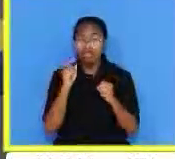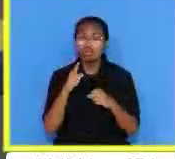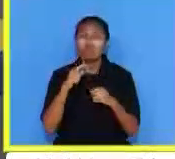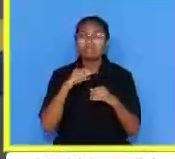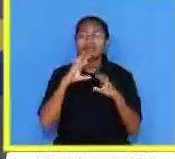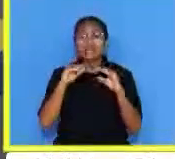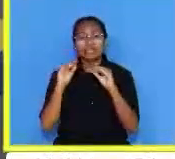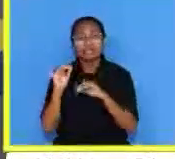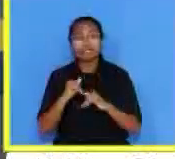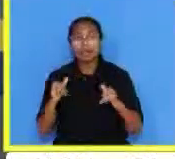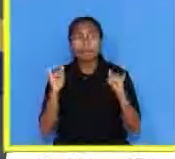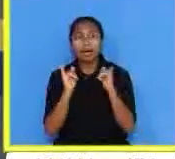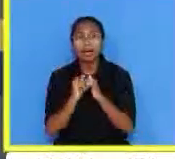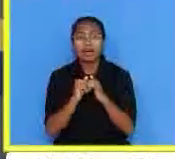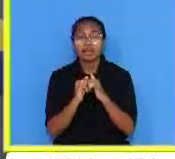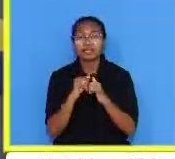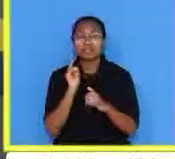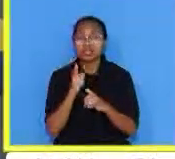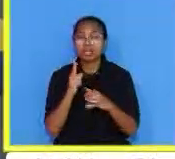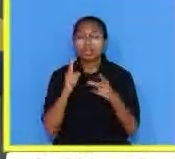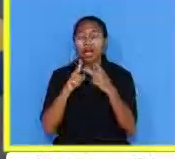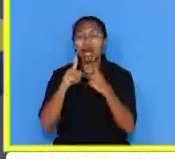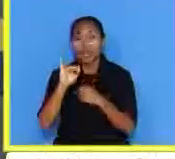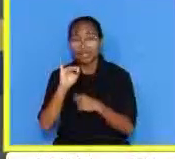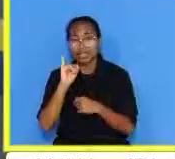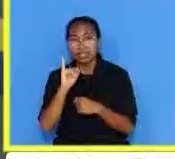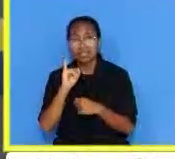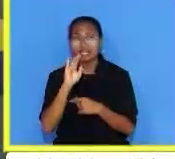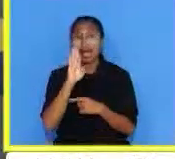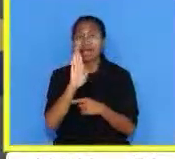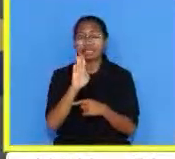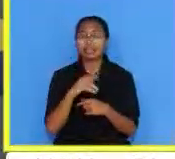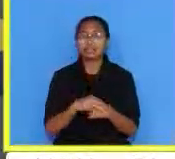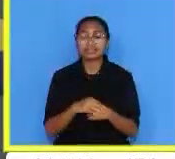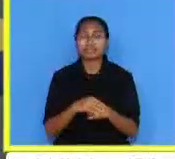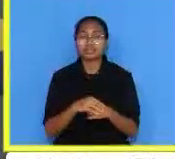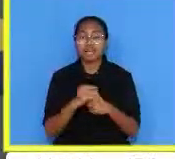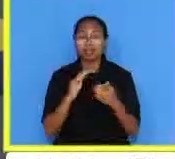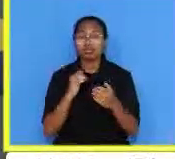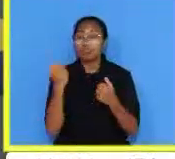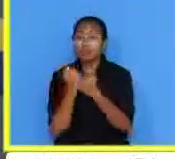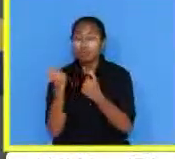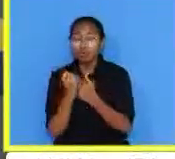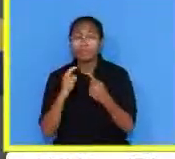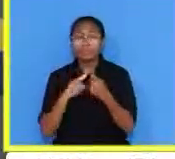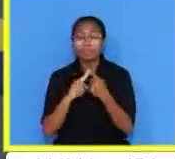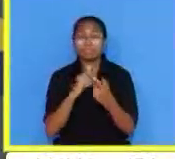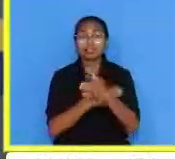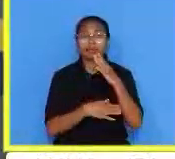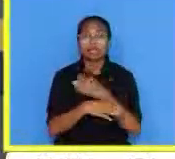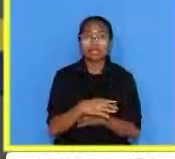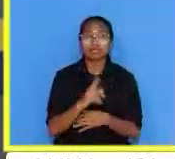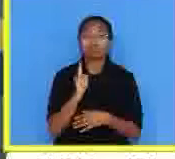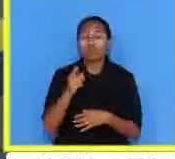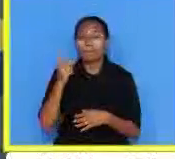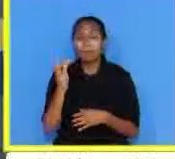dengan Dinas Sosial dan juga tadi dari Humanity and Inclusion ya, untuk membantu teman-teman penyandang disabilitas sehingga memudahkan